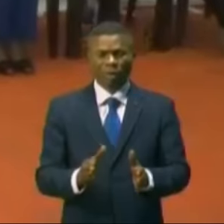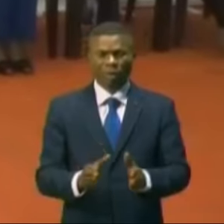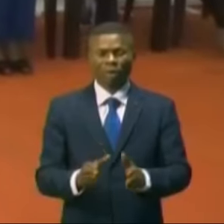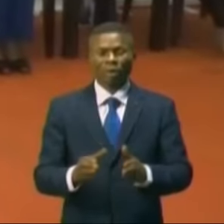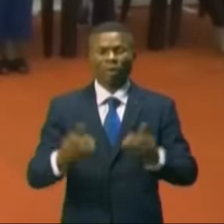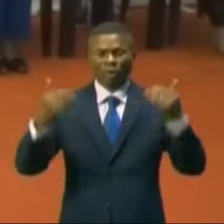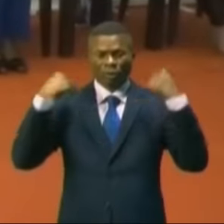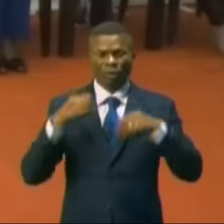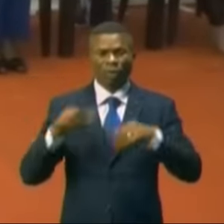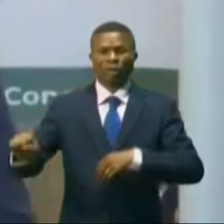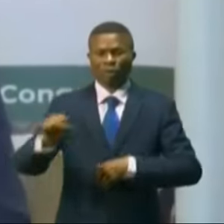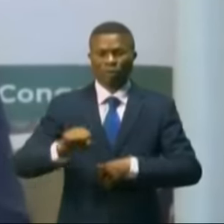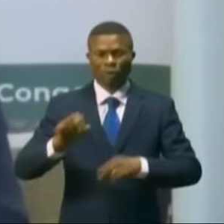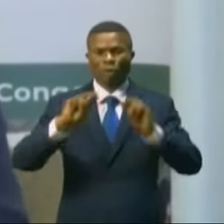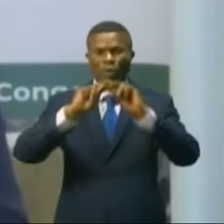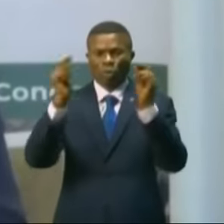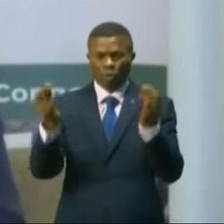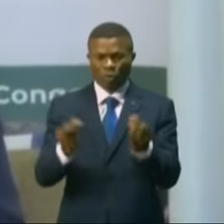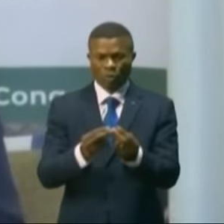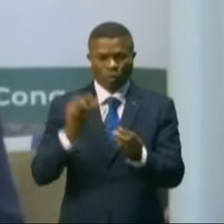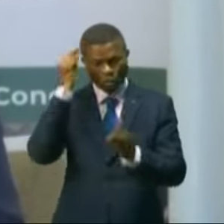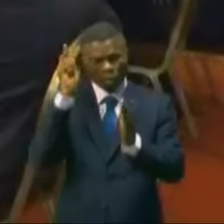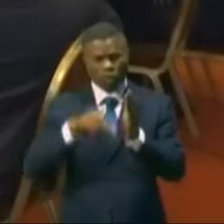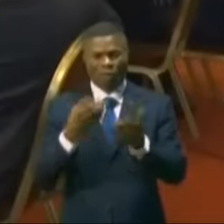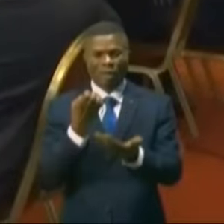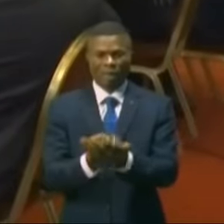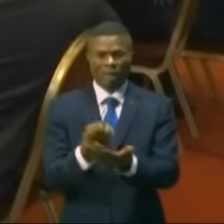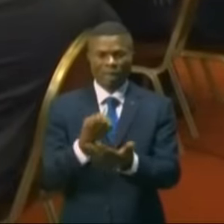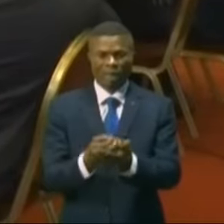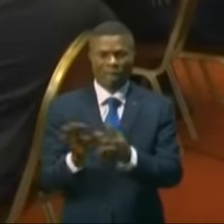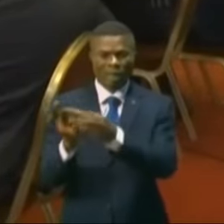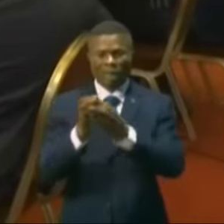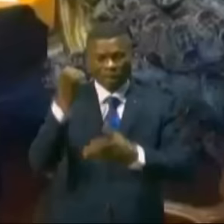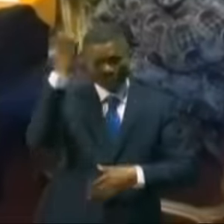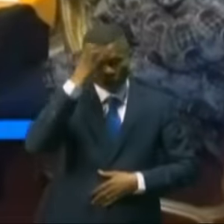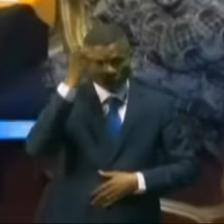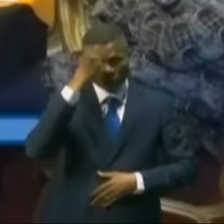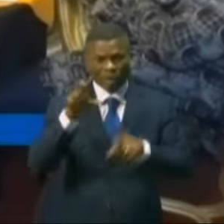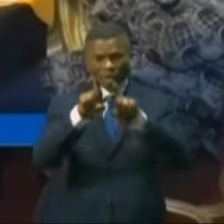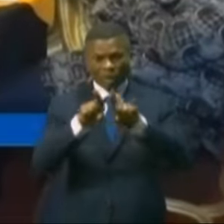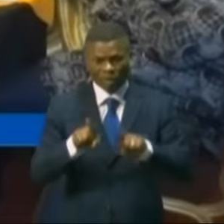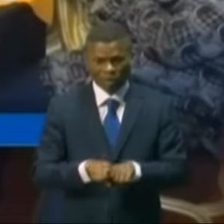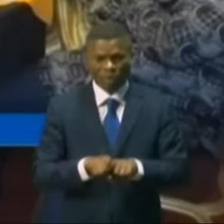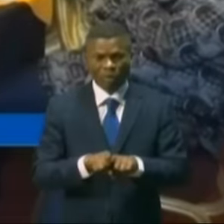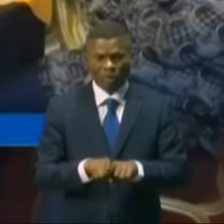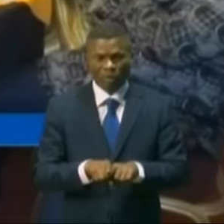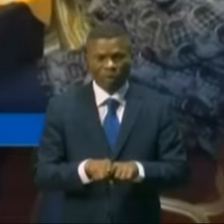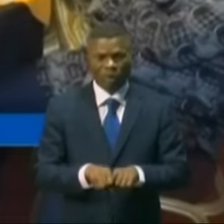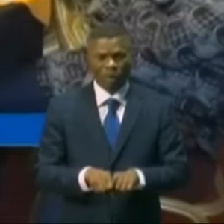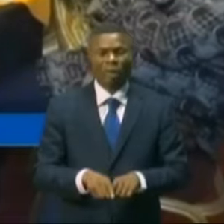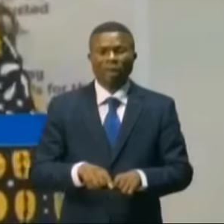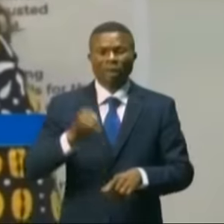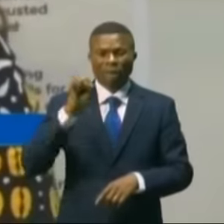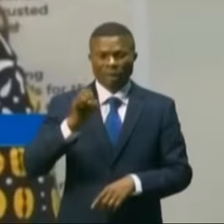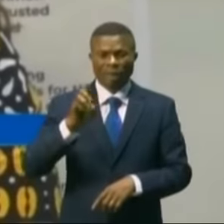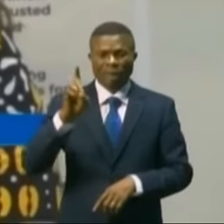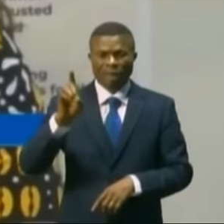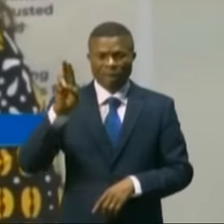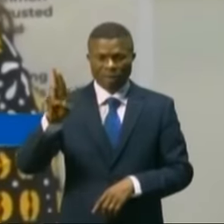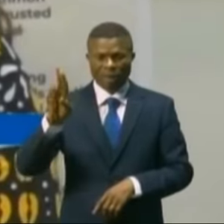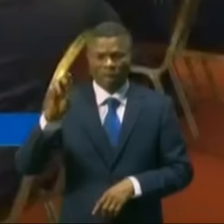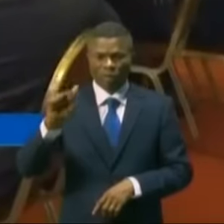des services de la délégation de la gouvernance économique de l'Union européenne, ainsi que d'Eduarda Castella